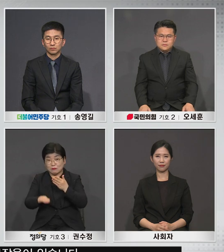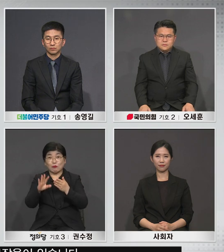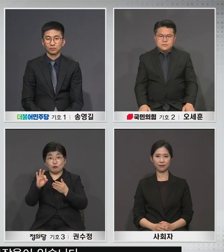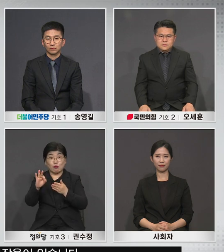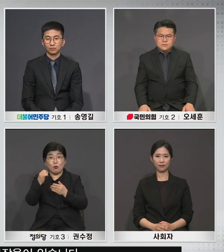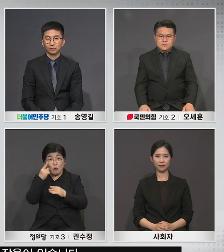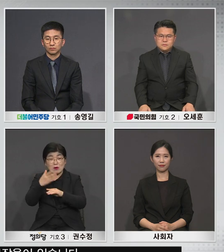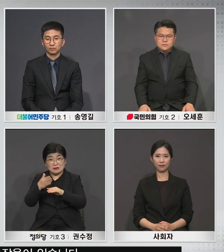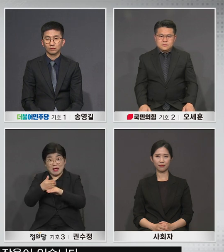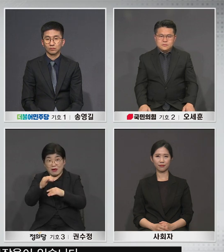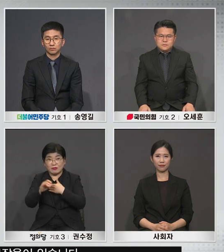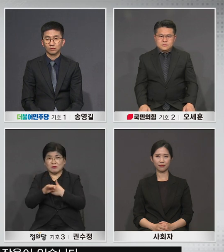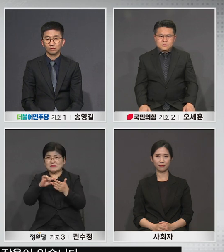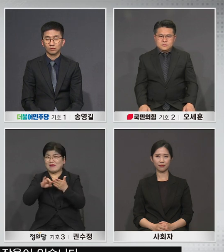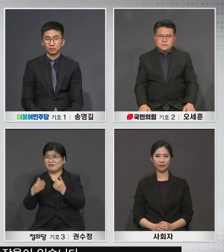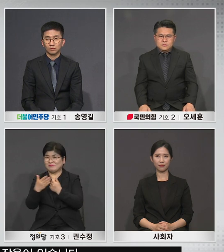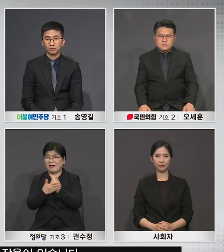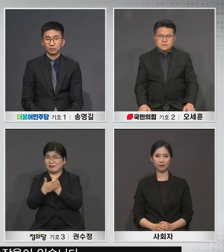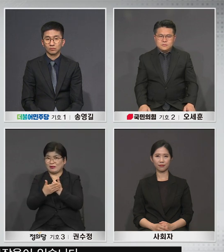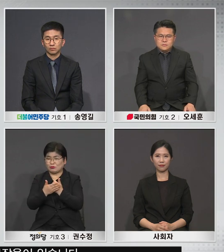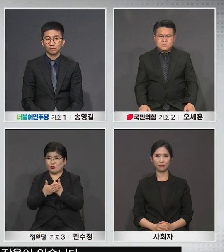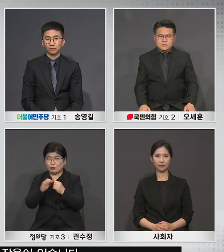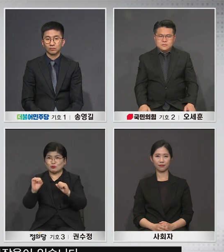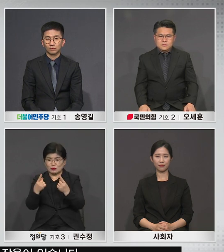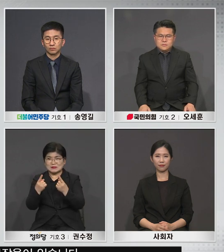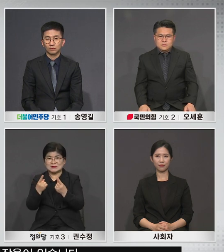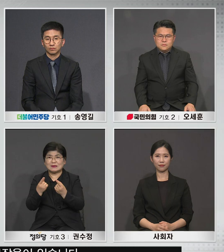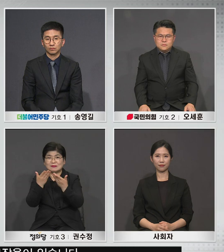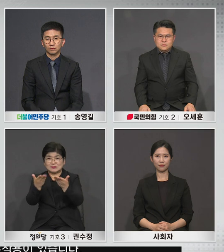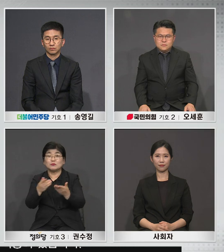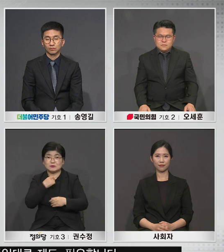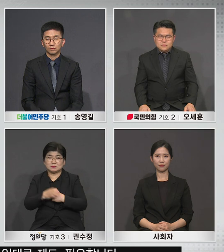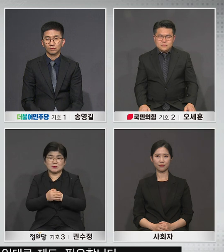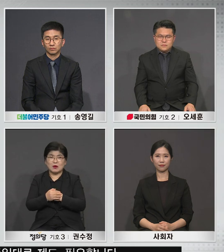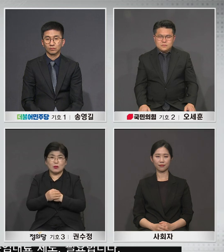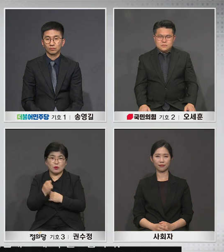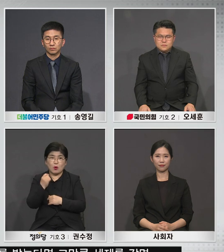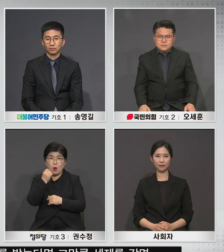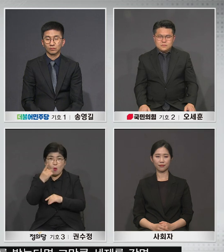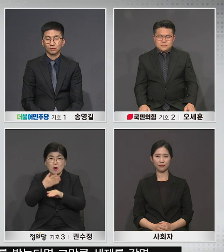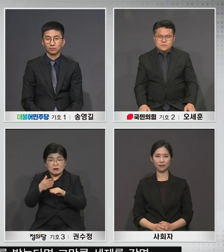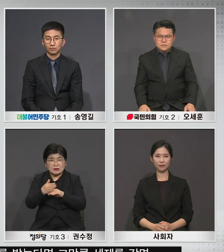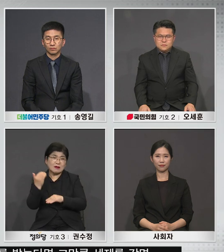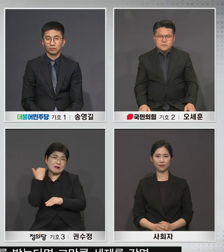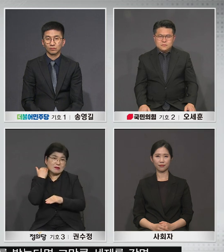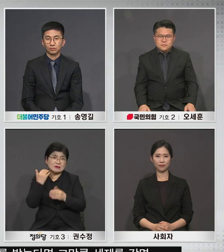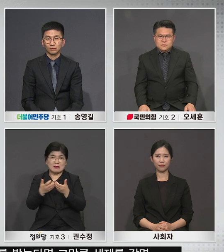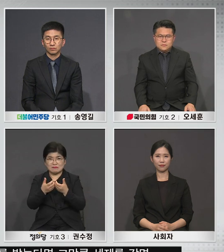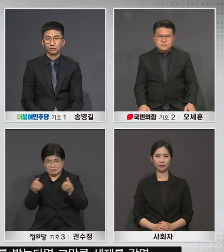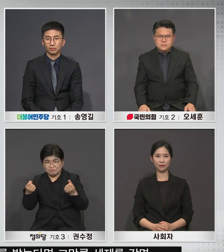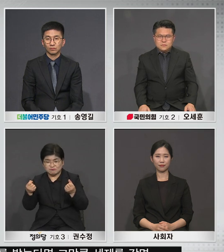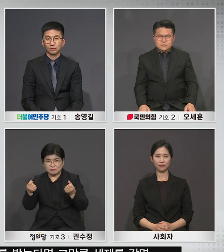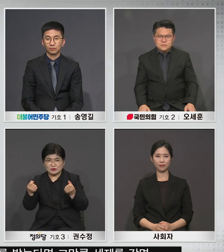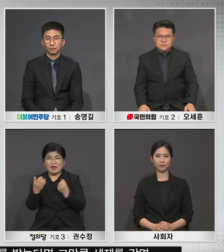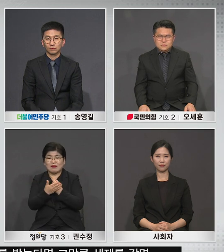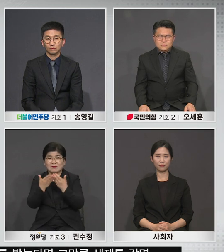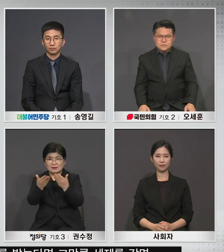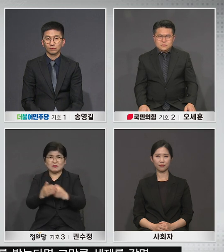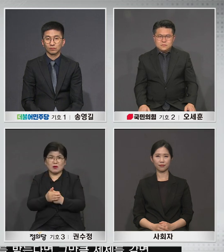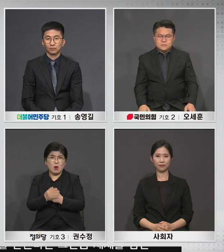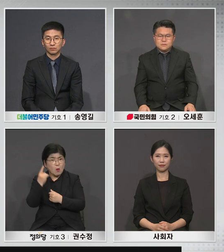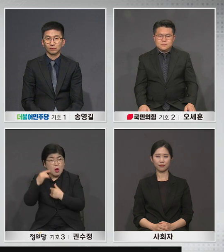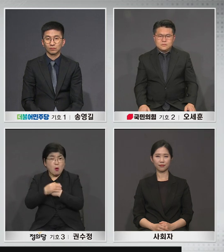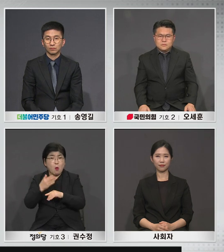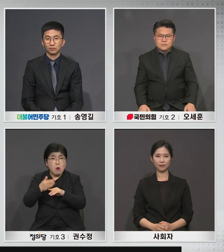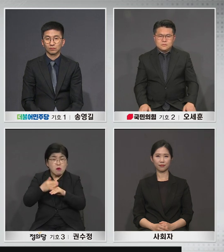세제를 감면해 드리겠습니다. 공급 대책은 월세와 전세를 나누어서 제가 접근하도록 하겠습니다. 월세 사는 분들이 전세자금